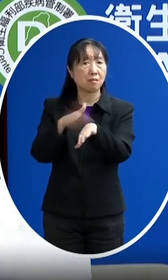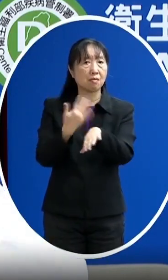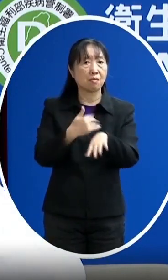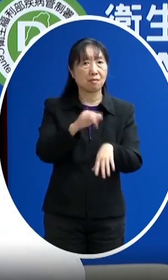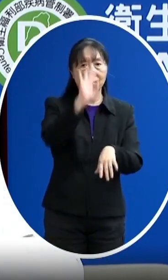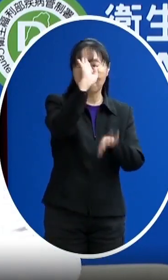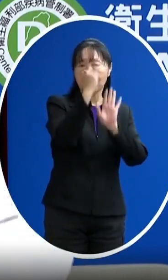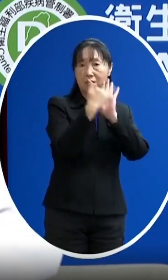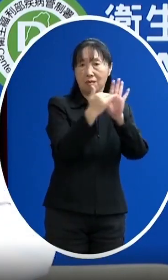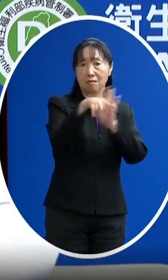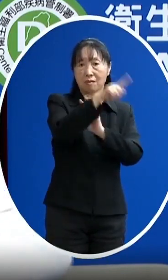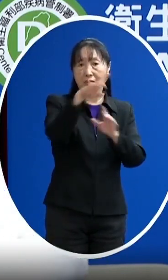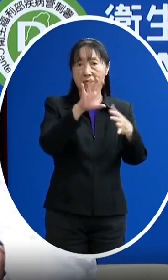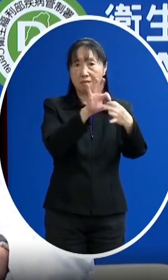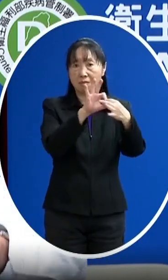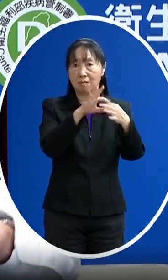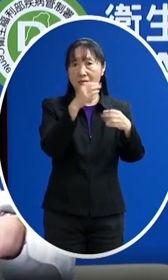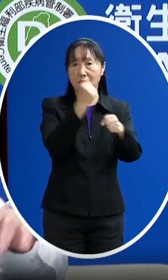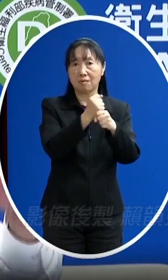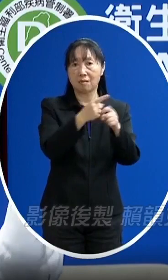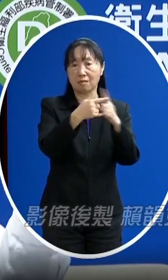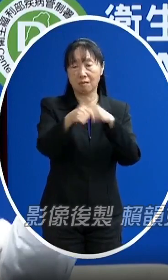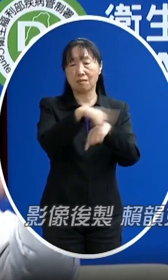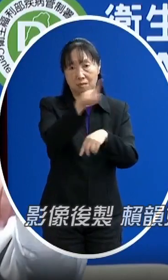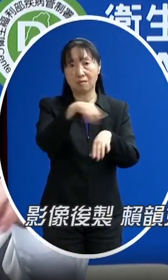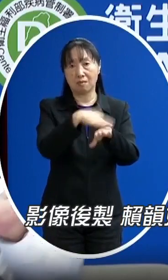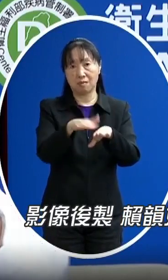防疫人员这边我们有在进行嘛，